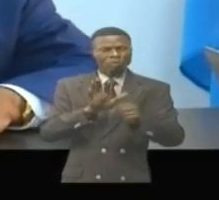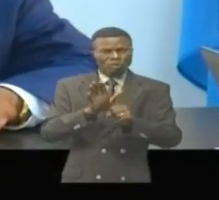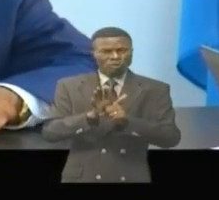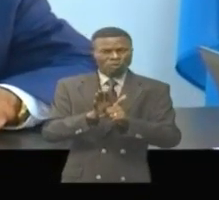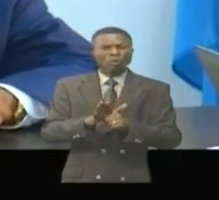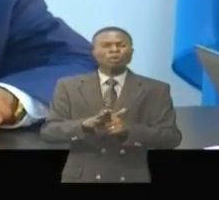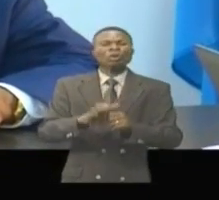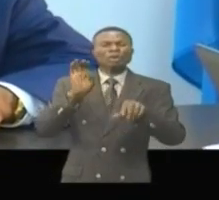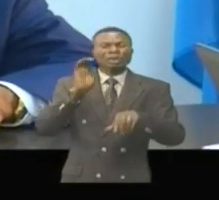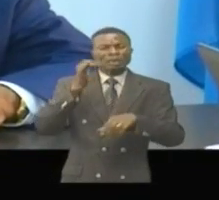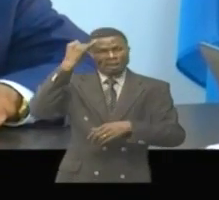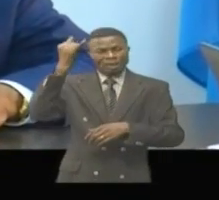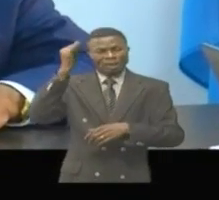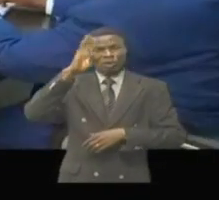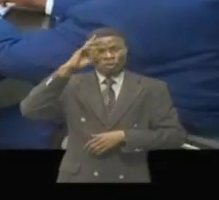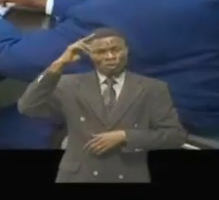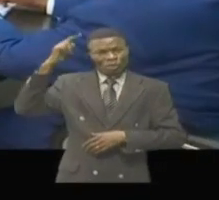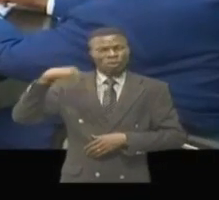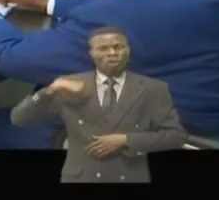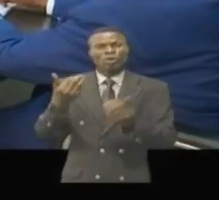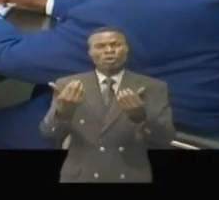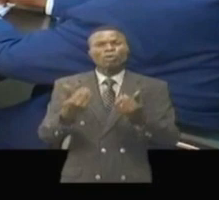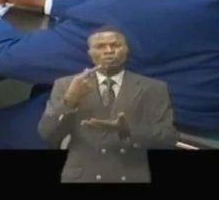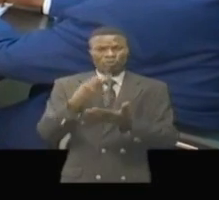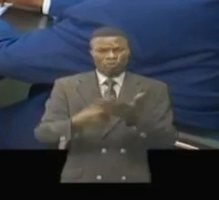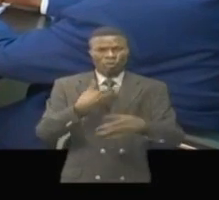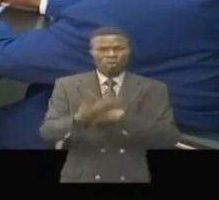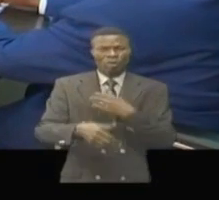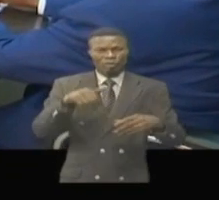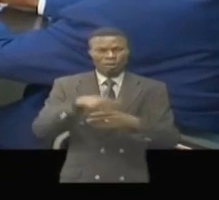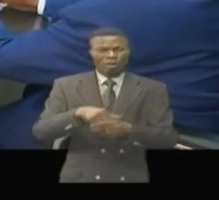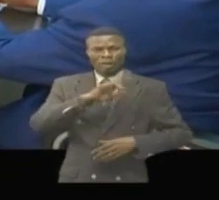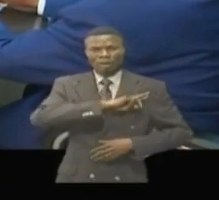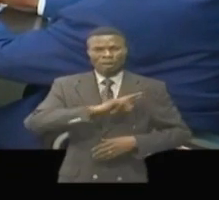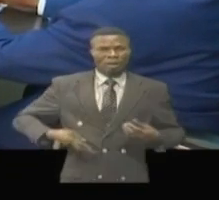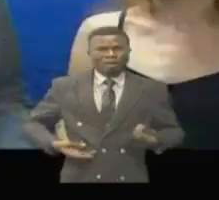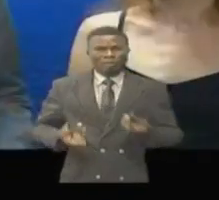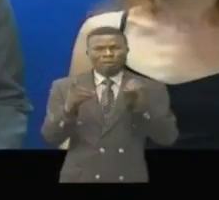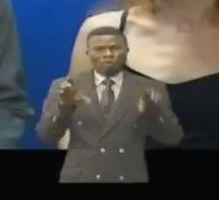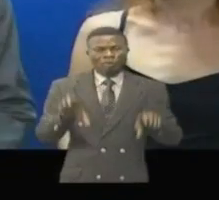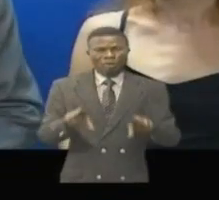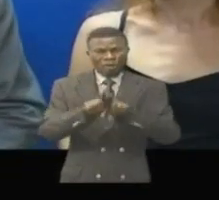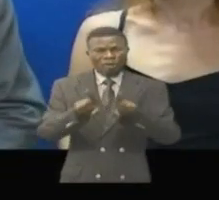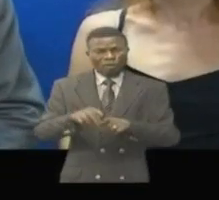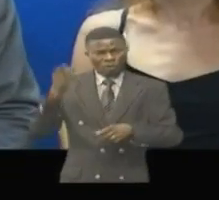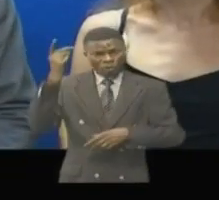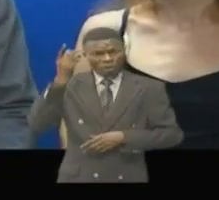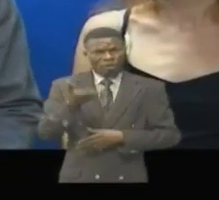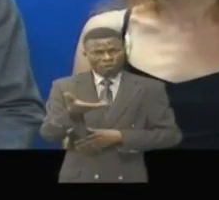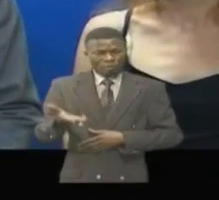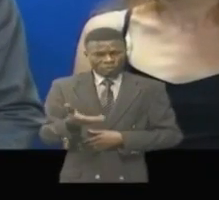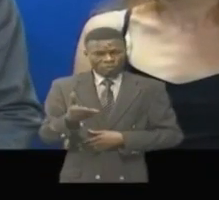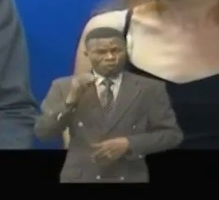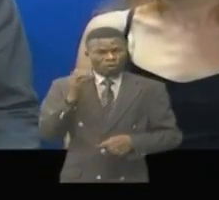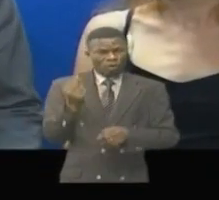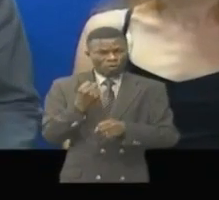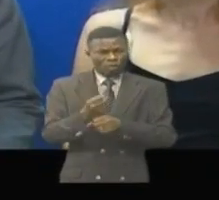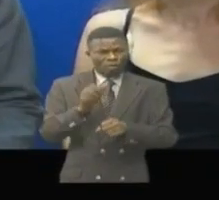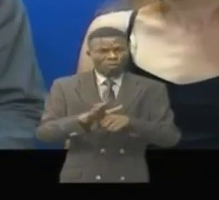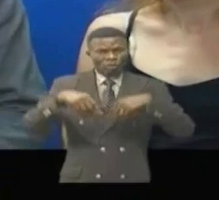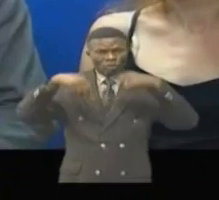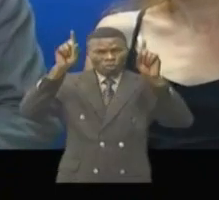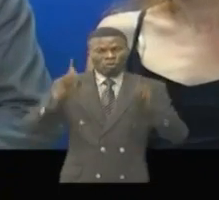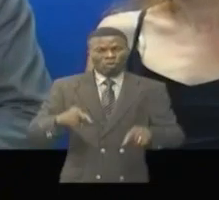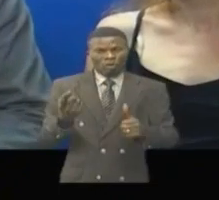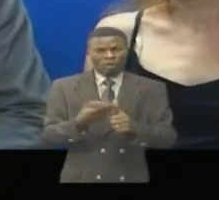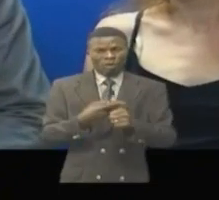ONG universitaire voulait réaliser à Kinshasa. Donc nous sommes actifs depuis de nombreuses années, surtout